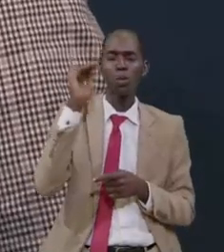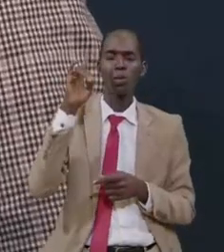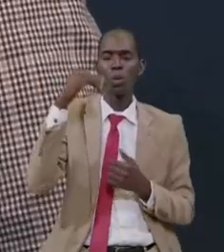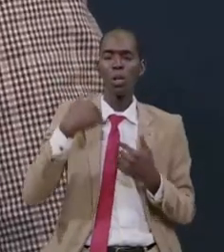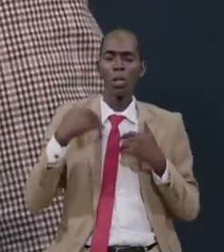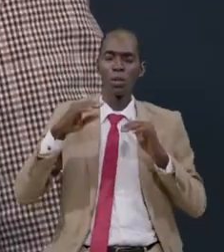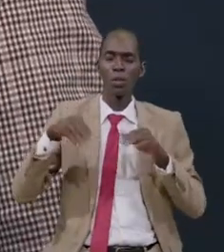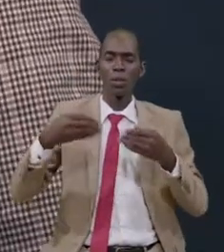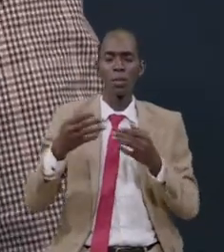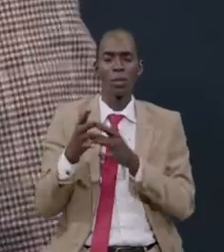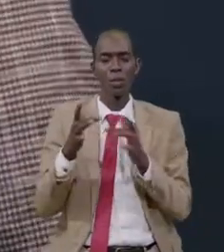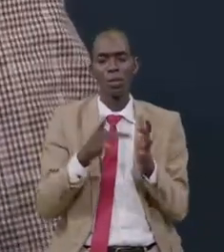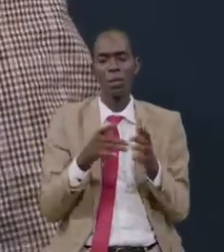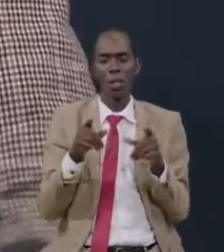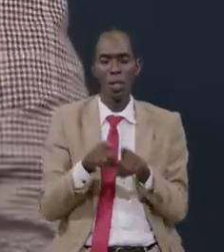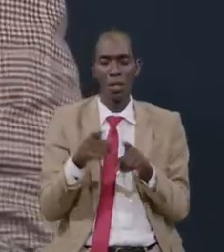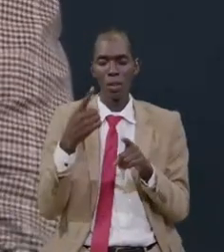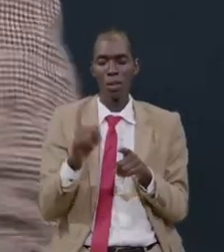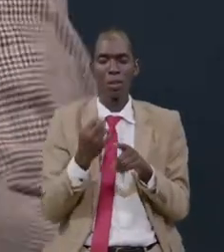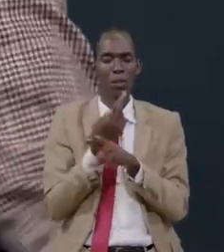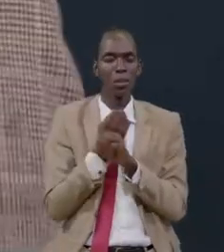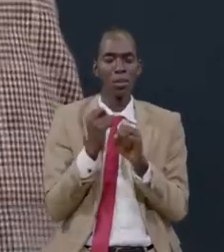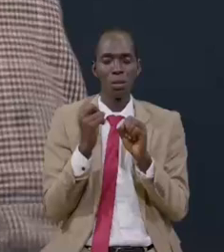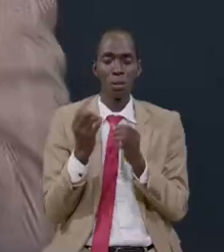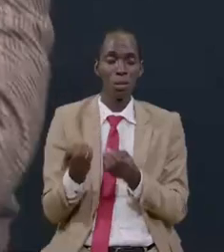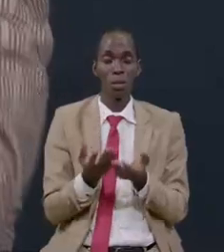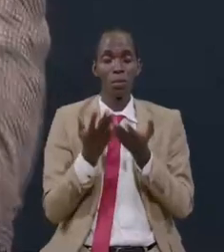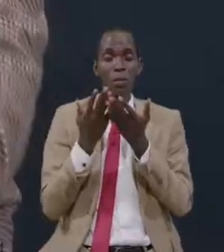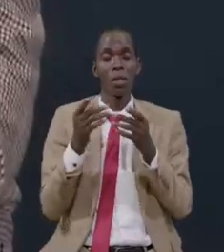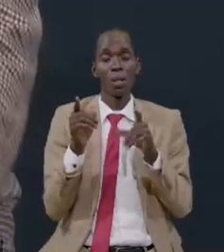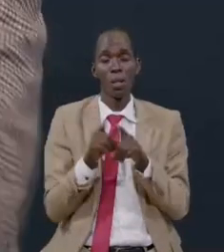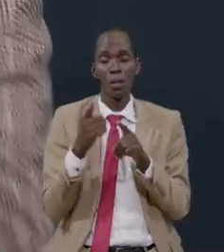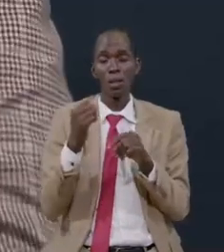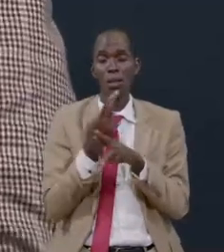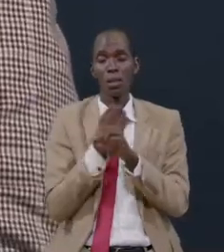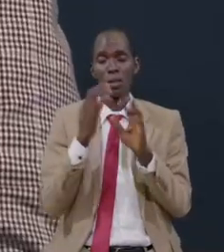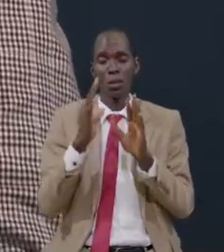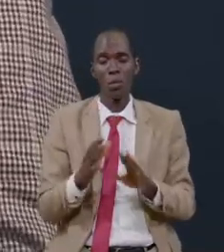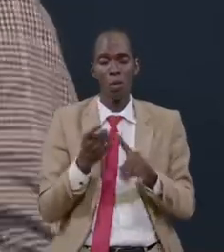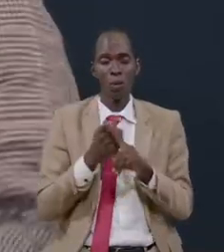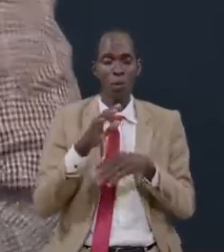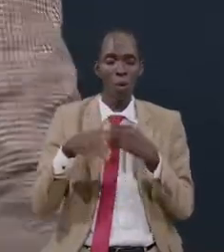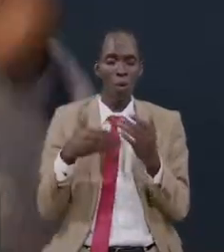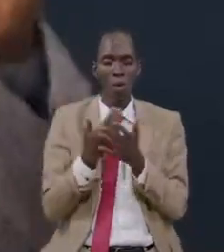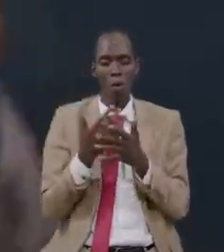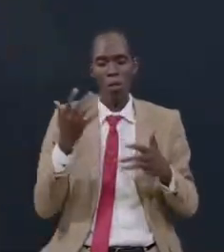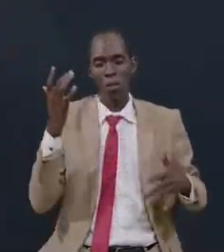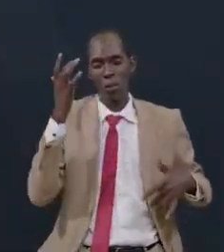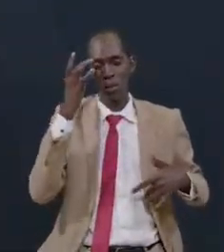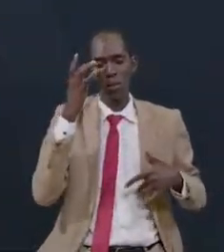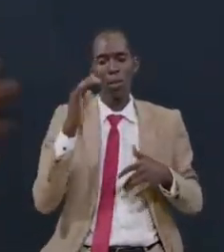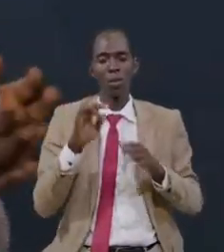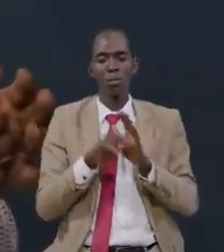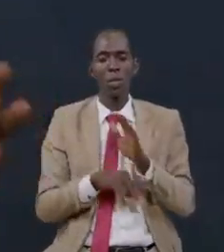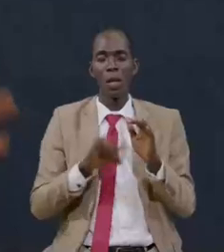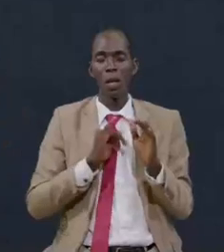Jésus comme notre rançon, comme notre rédempteur de toute maladie. Seigneur, je prie